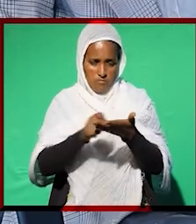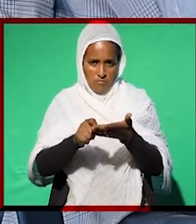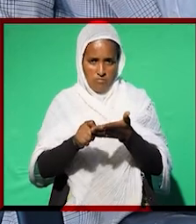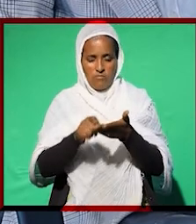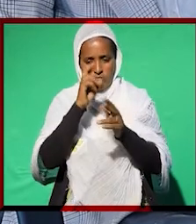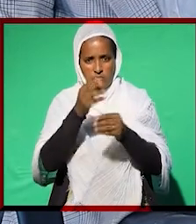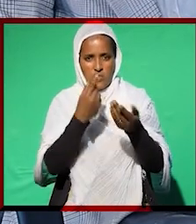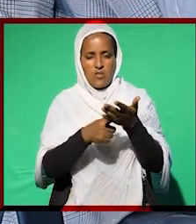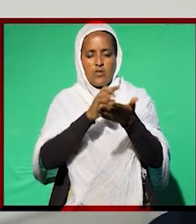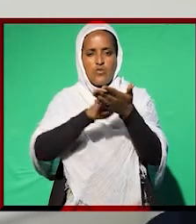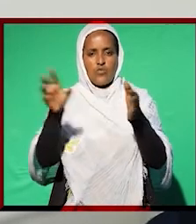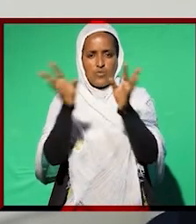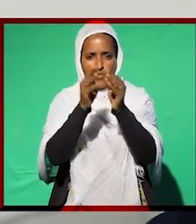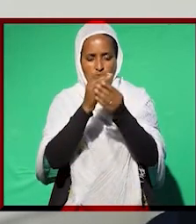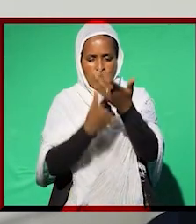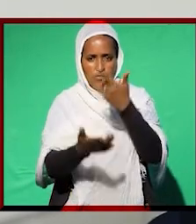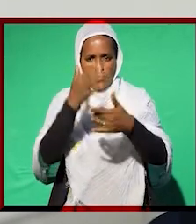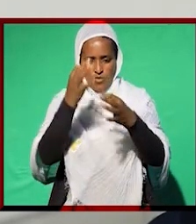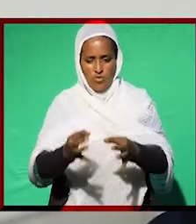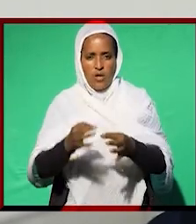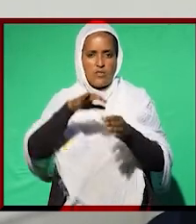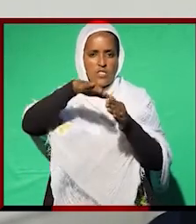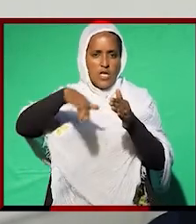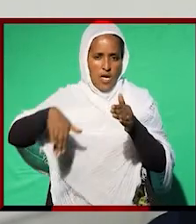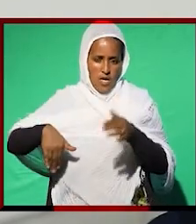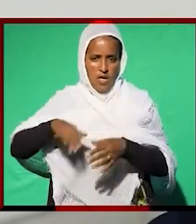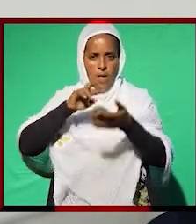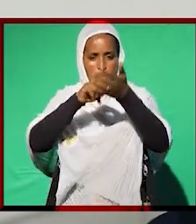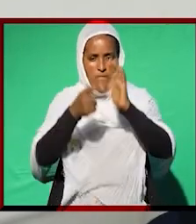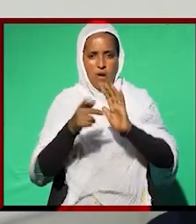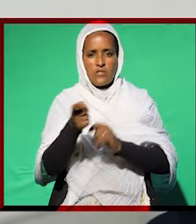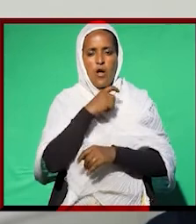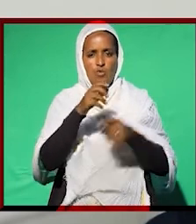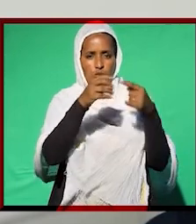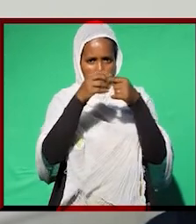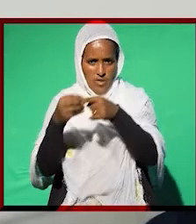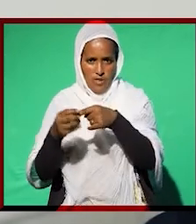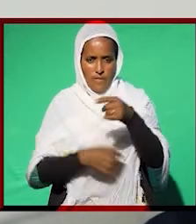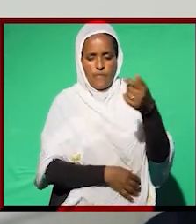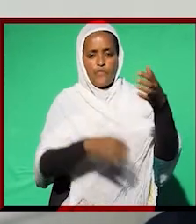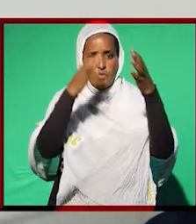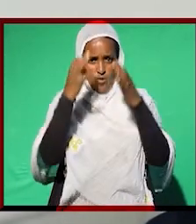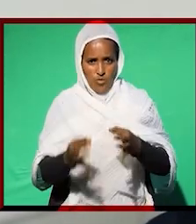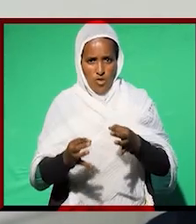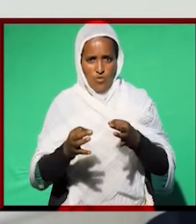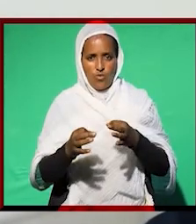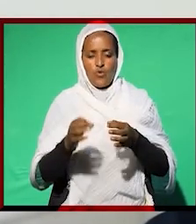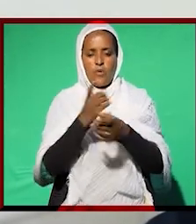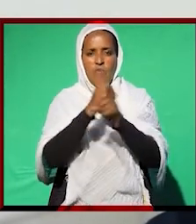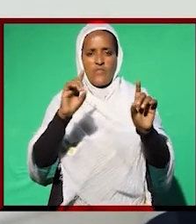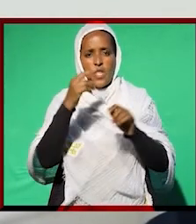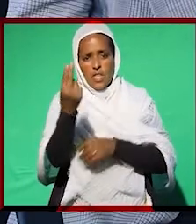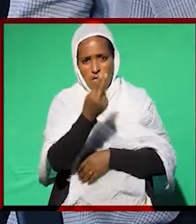እኛ እናስከብረዋለን ብዬ አስባለሁ። የቅዱስ ሲኖዶስ ምልዓተ ጉባኤ ውሳኔ ዘገየ ማለት ካልሆነ በስተቀር